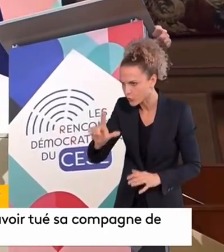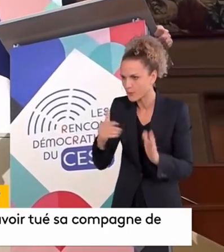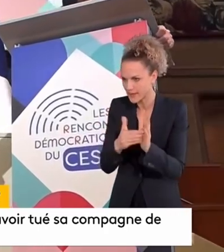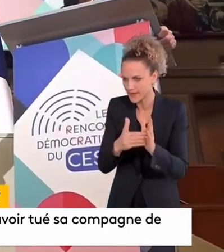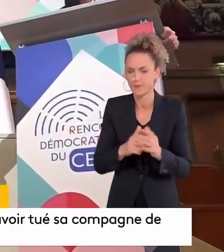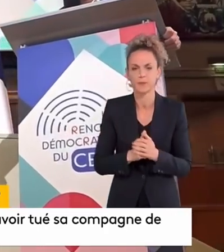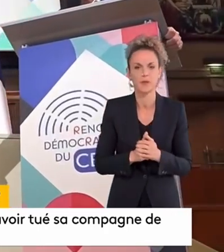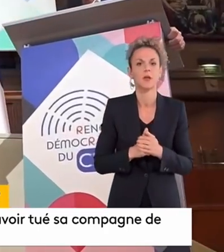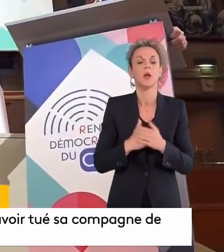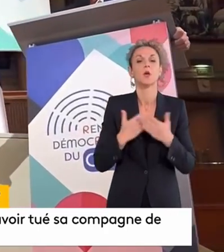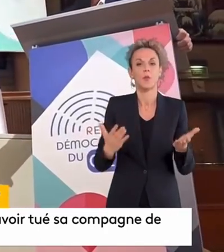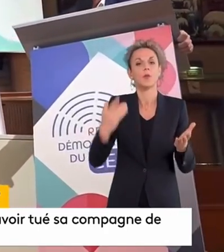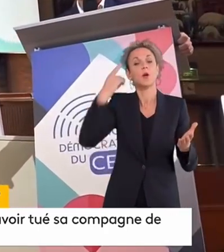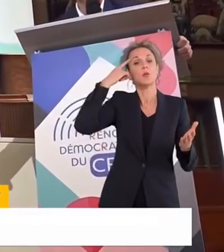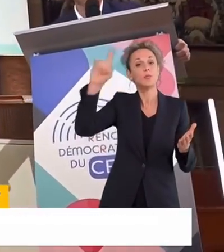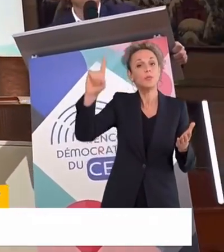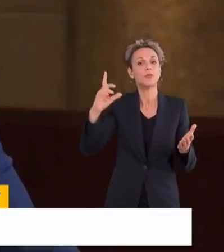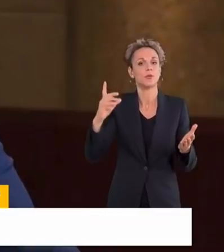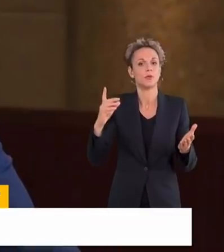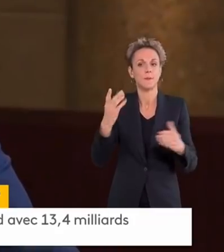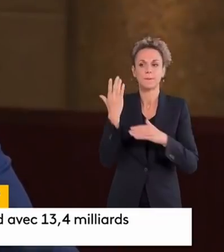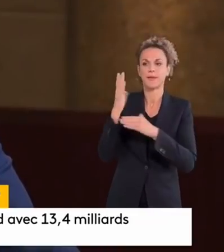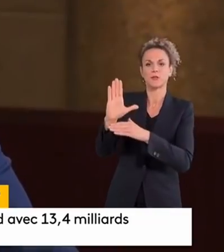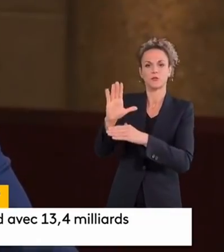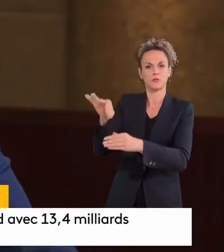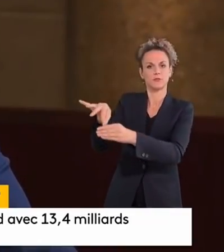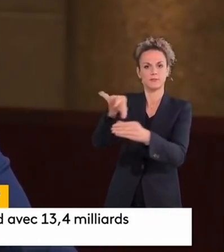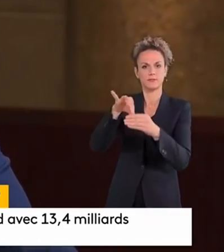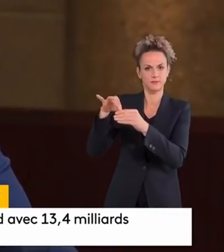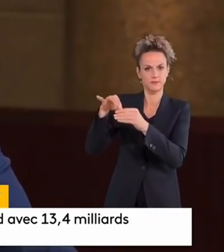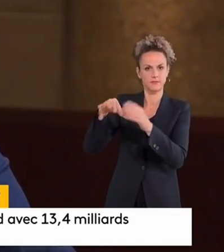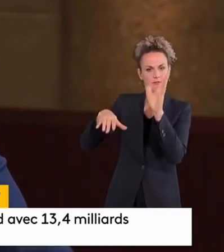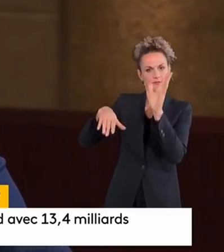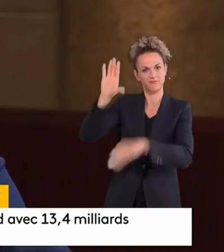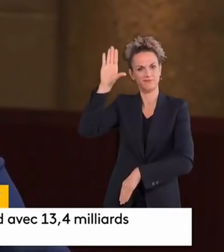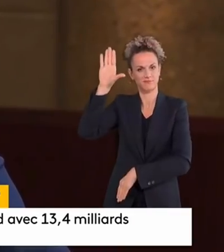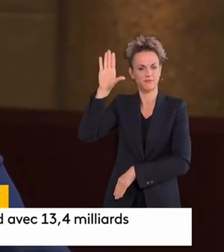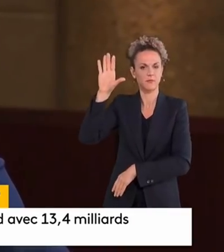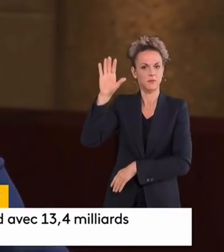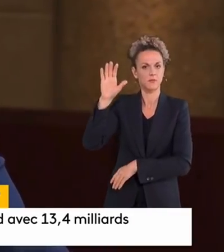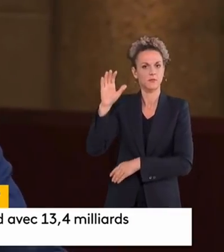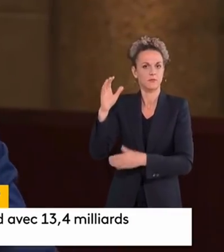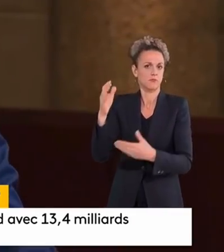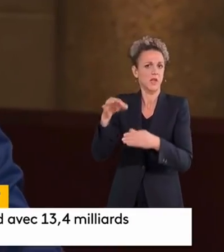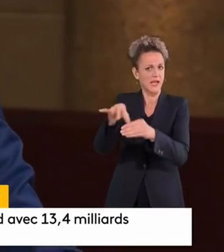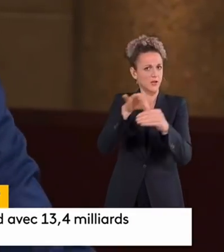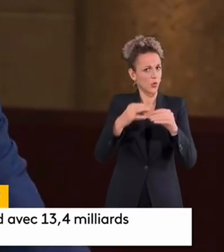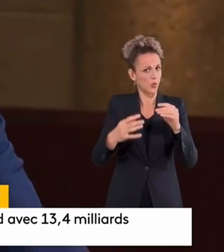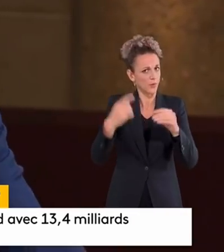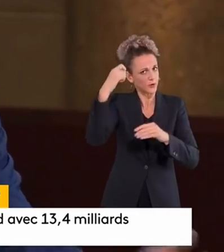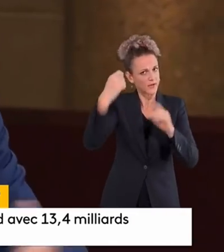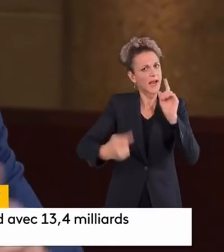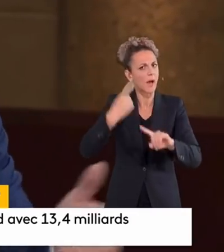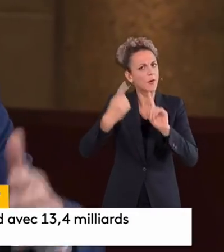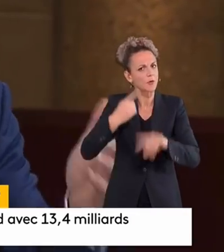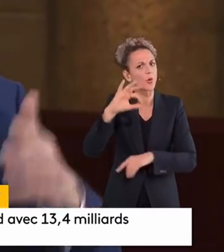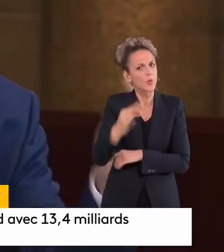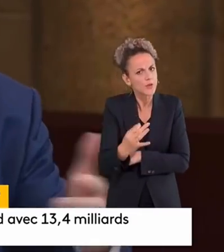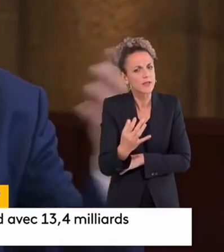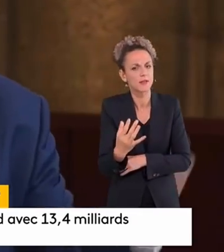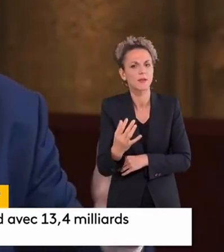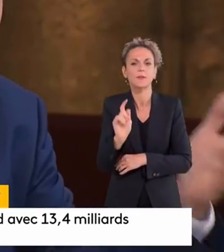Pour pouvoir présenter une candidature à l'élection présidentielle qui est une élection qui est importante, même si on